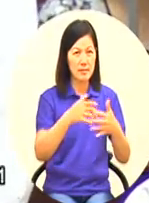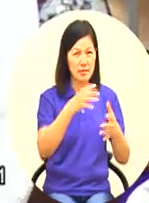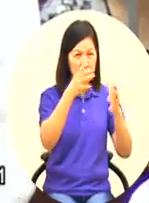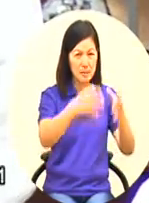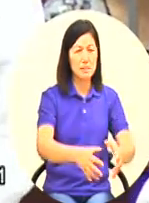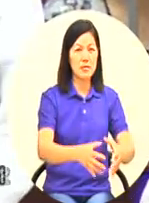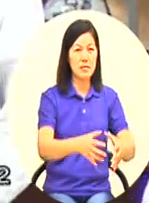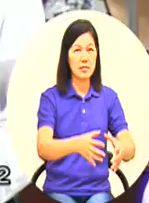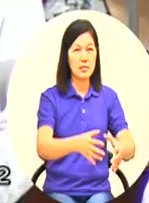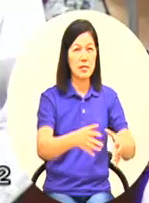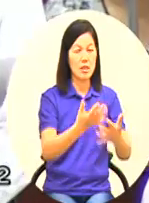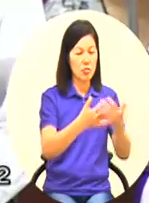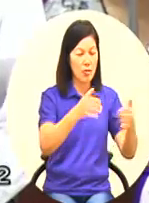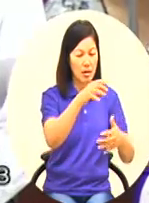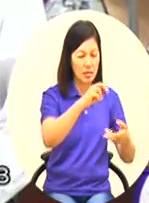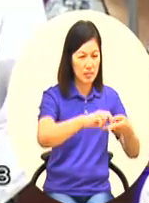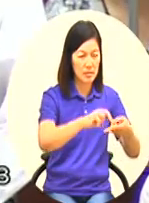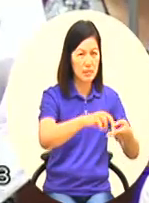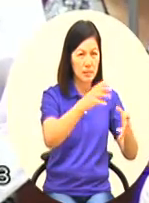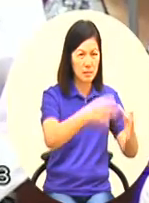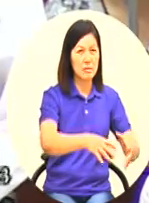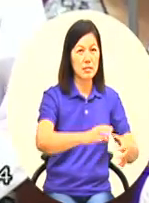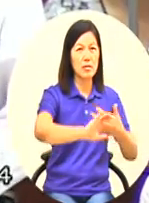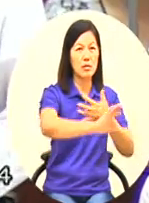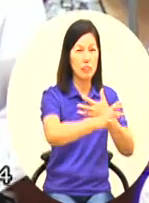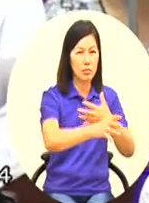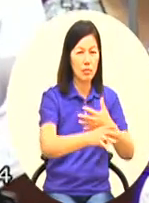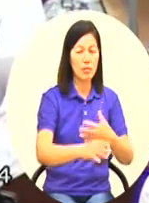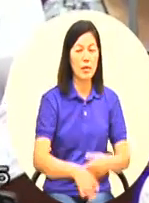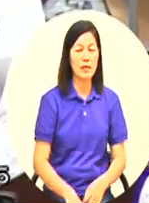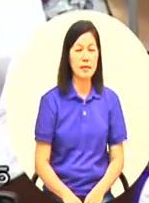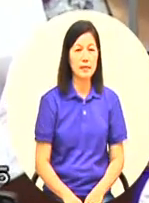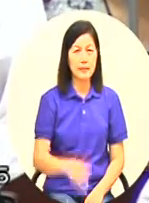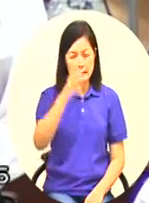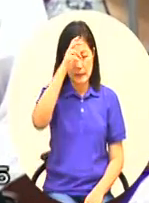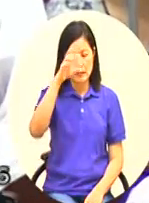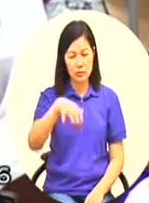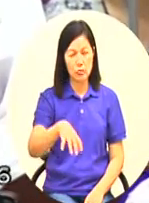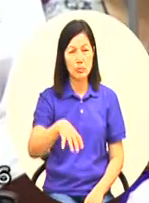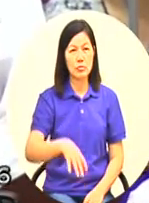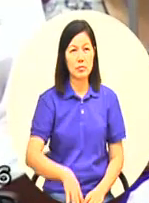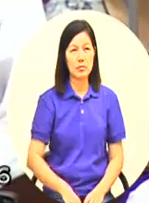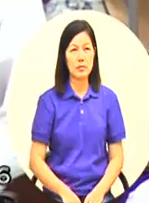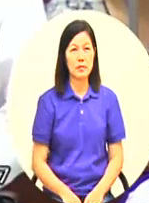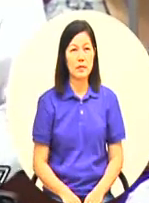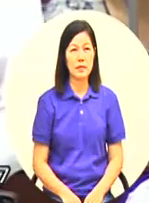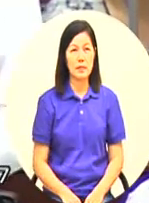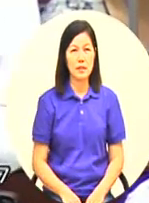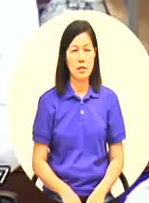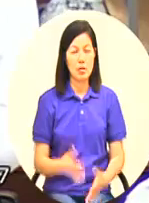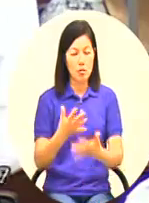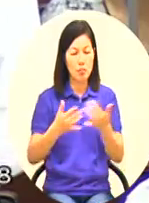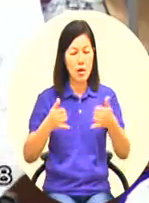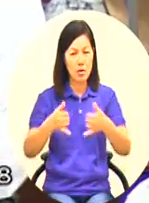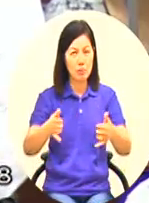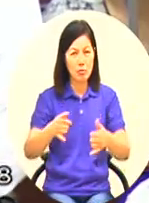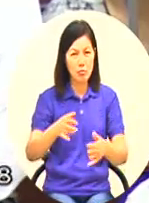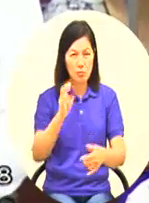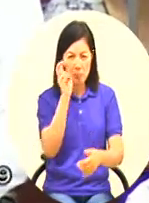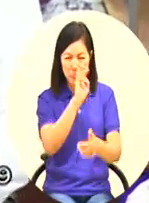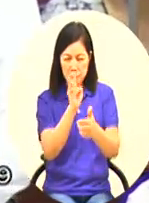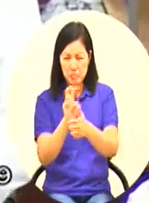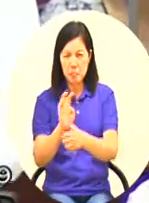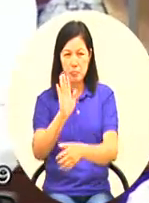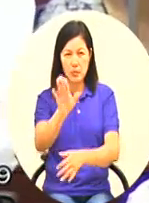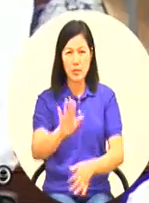徒都会利用这边拍卖啊。我们警察局啊，除了平常有网络巡逻啊，在网络